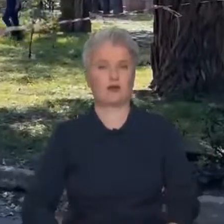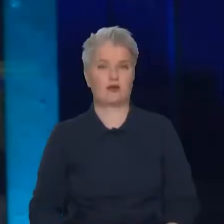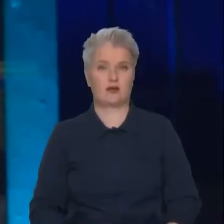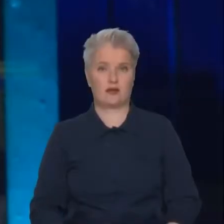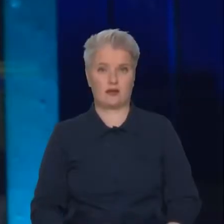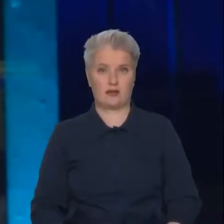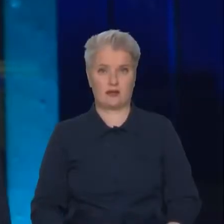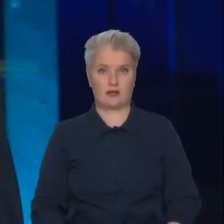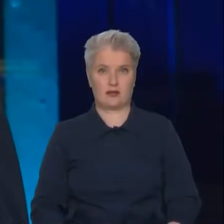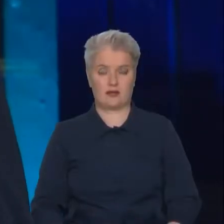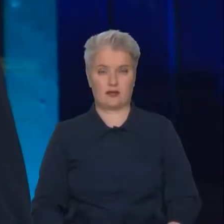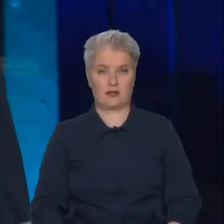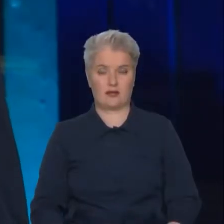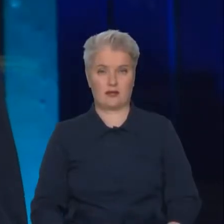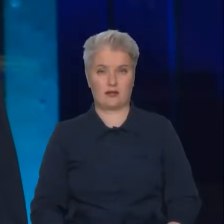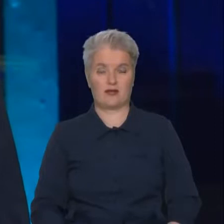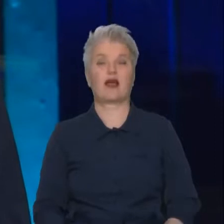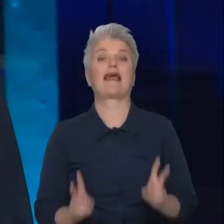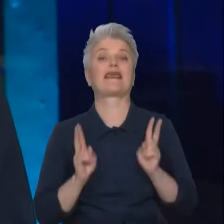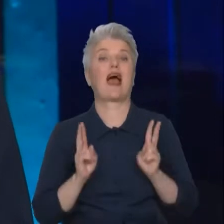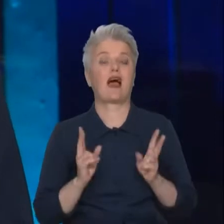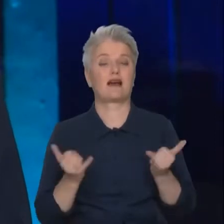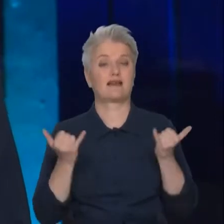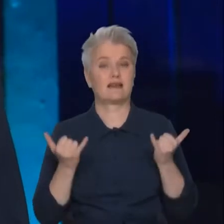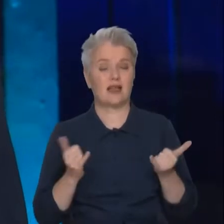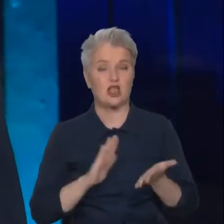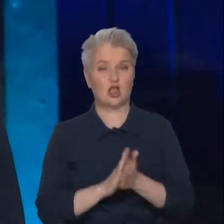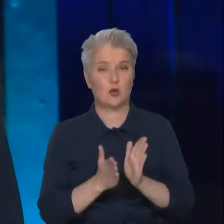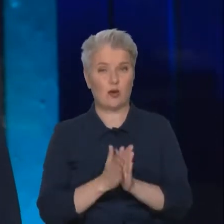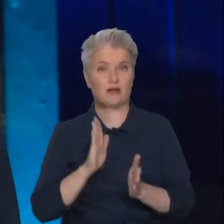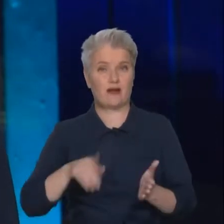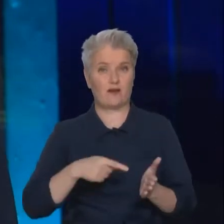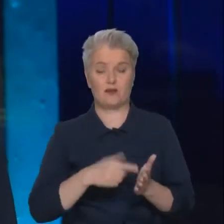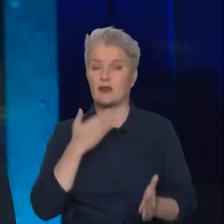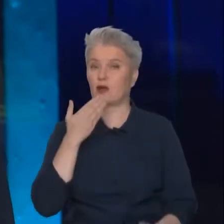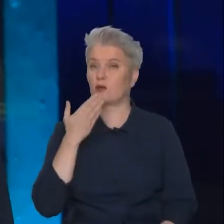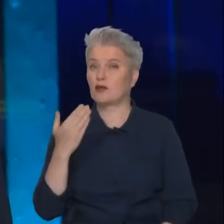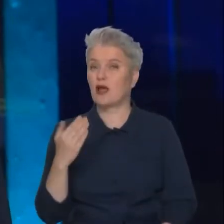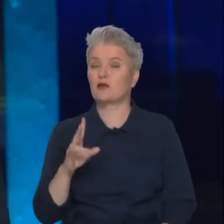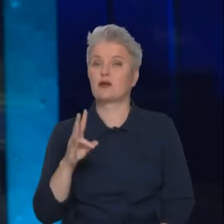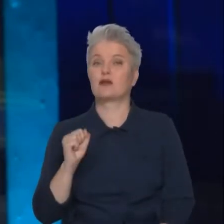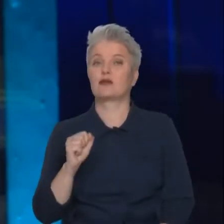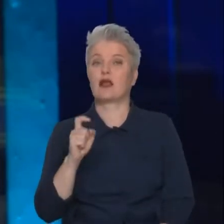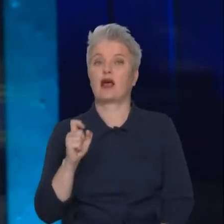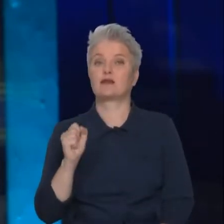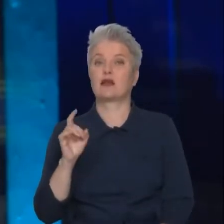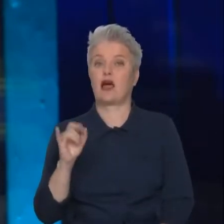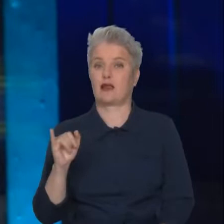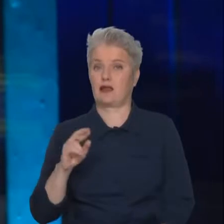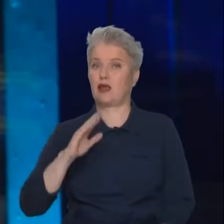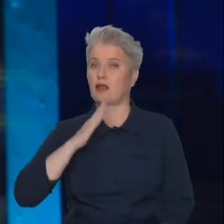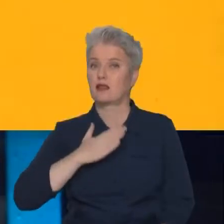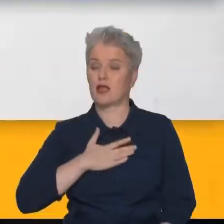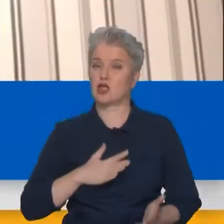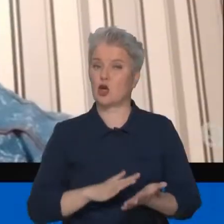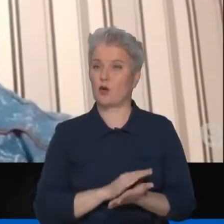Миколаїв. Яка зараз ситуація в місті, розпитаємо в Назарія Рубаніка. Це наш кореспондент. Він з нами на